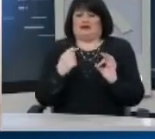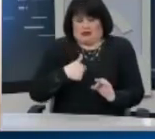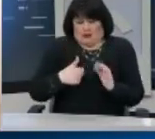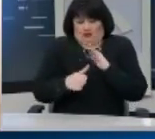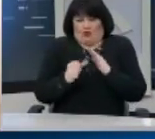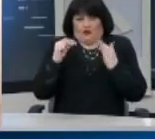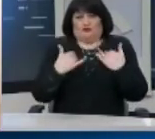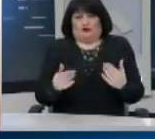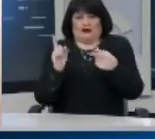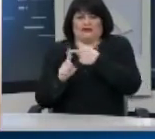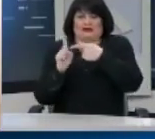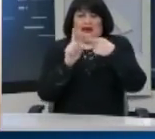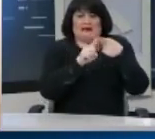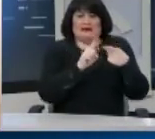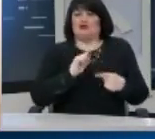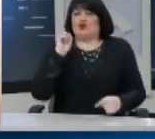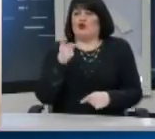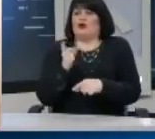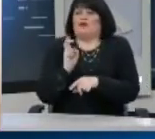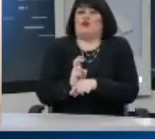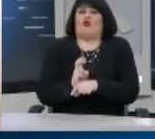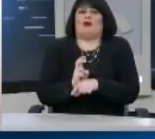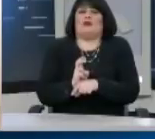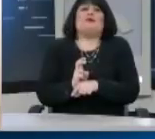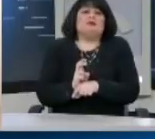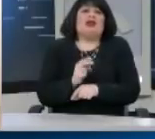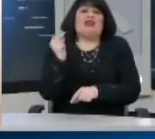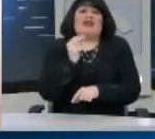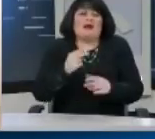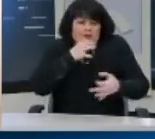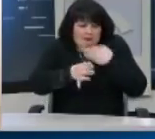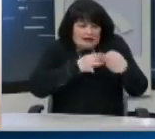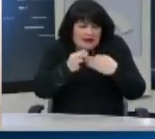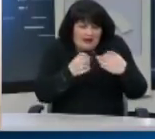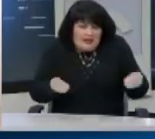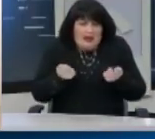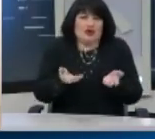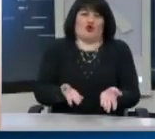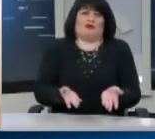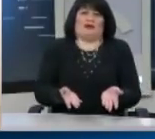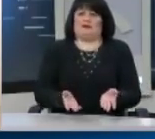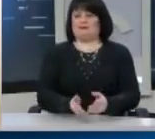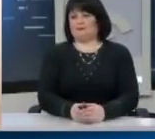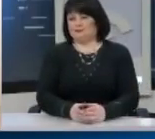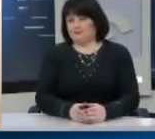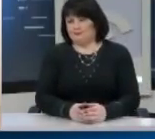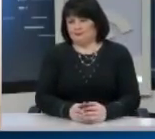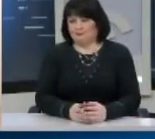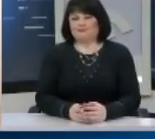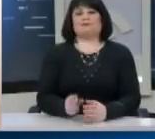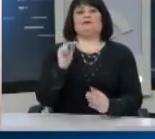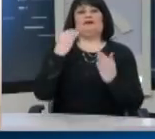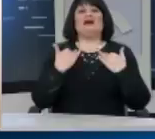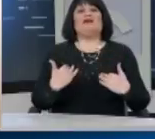εγώ σε συναντήσεις αλλά και όλοι οι άλλοι πάντοτε θέταμε τα ζητήματα δεν θα αρκούσε αυτό δεν θα λεγε τίποτα αυτό η